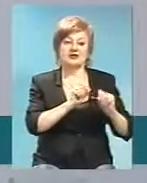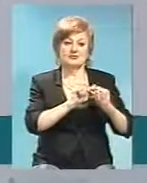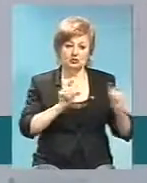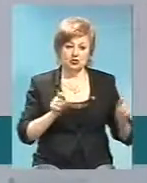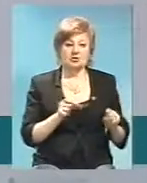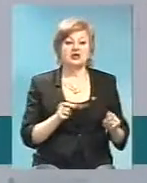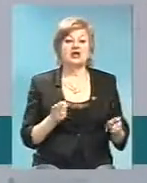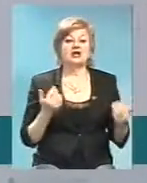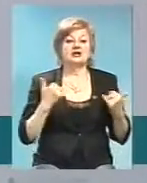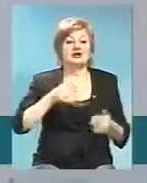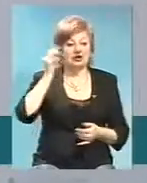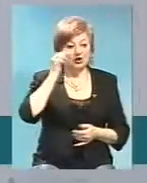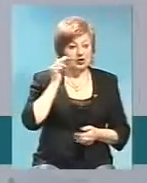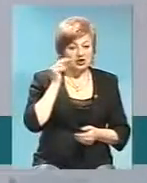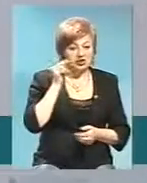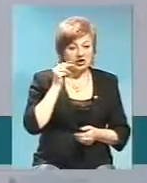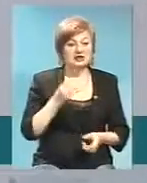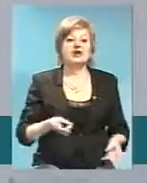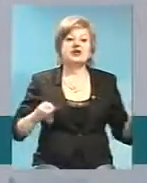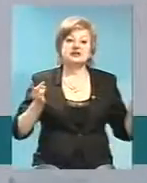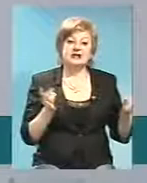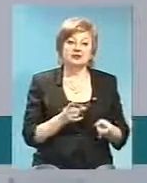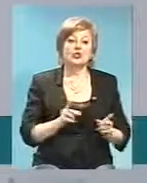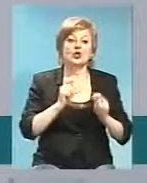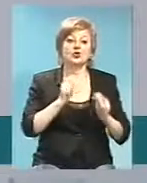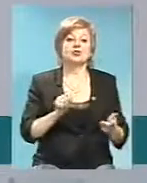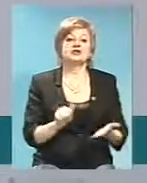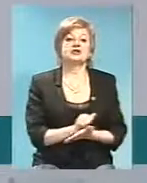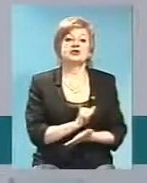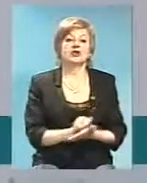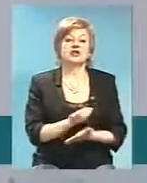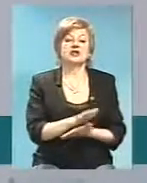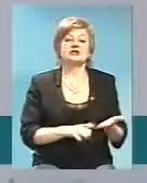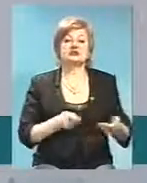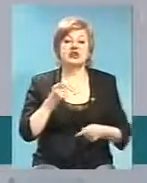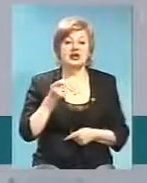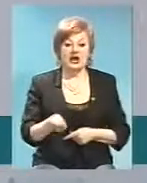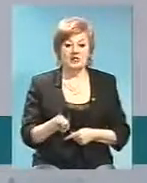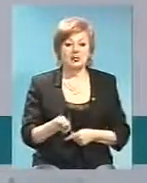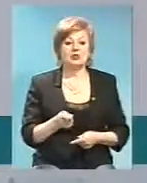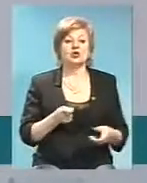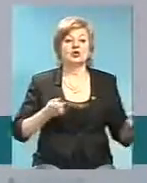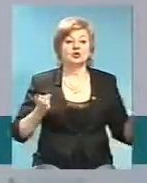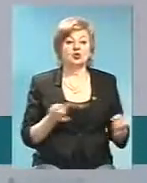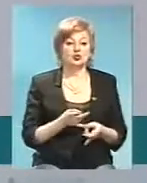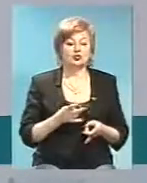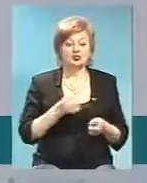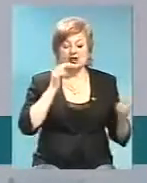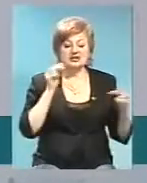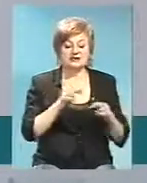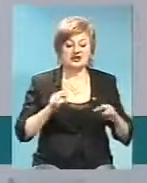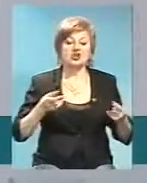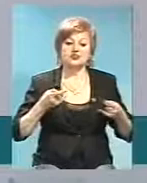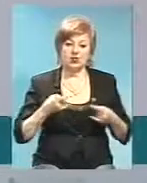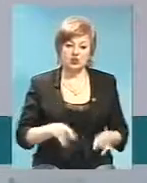для навчання до закладу необхідно надати документи, заява Необхідно мати свідоцтво про